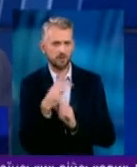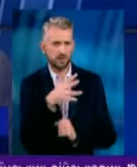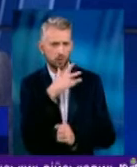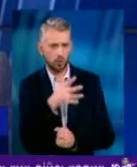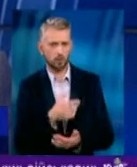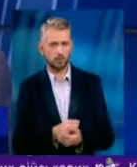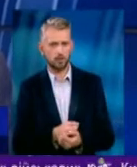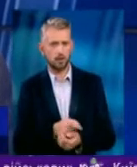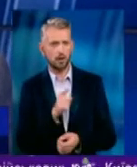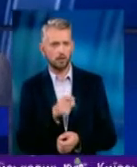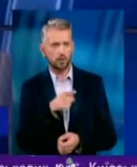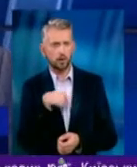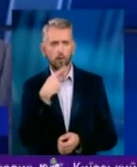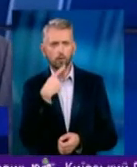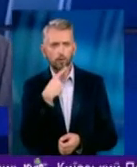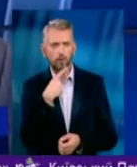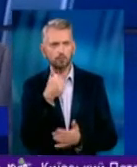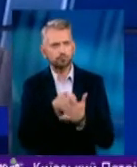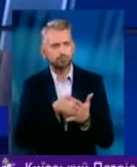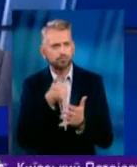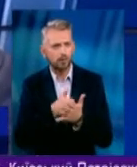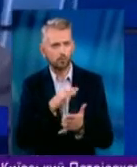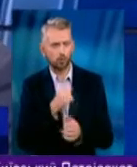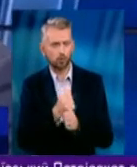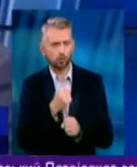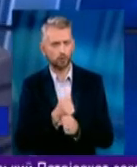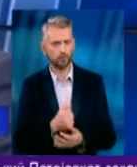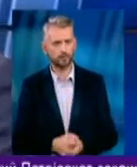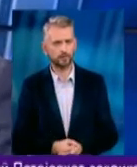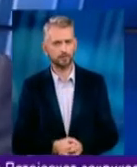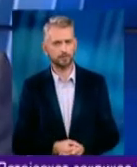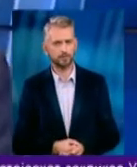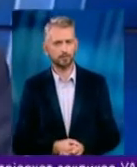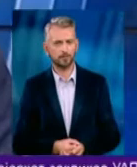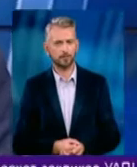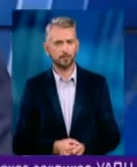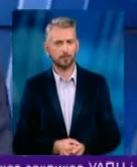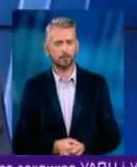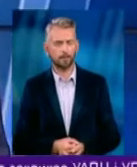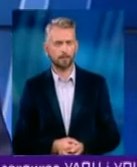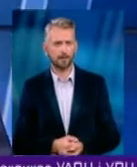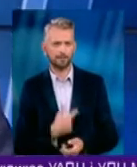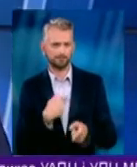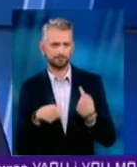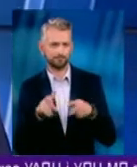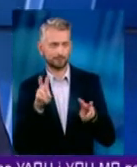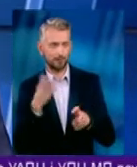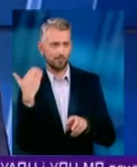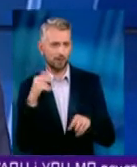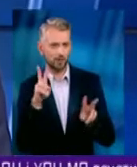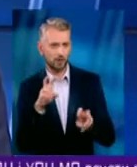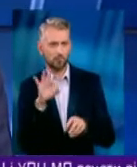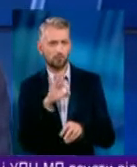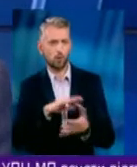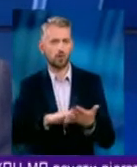от вона так от відзивається про ту роботу, яка робиться. Знову ж таки, не до теми, але до попередньої теми, це